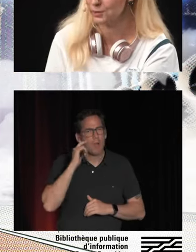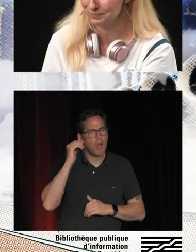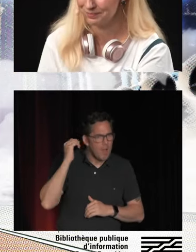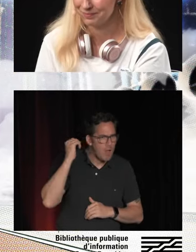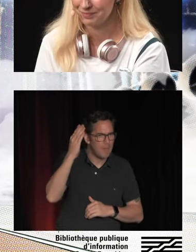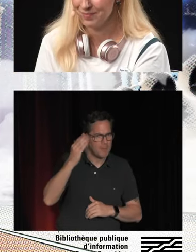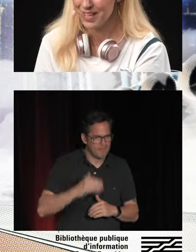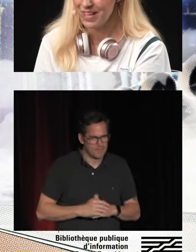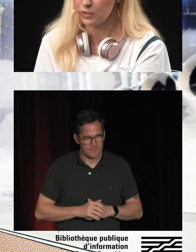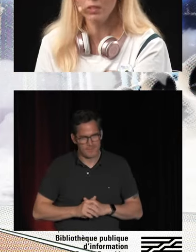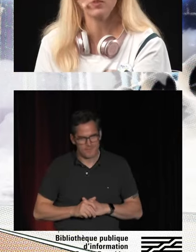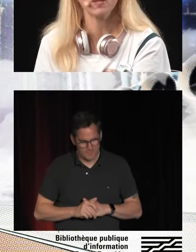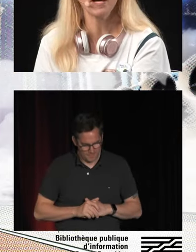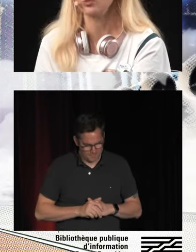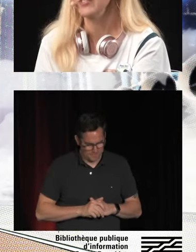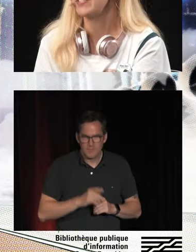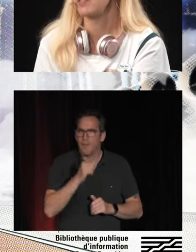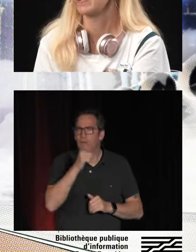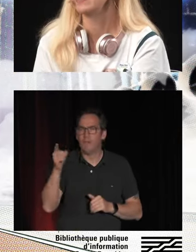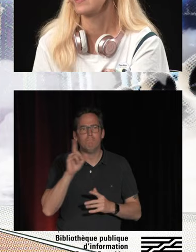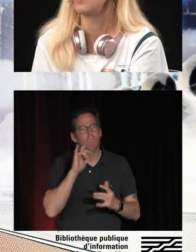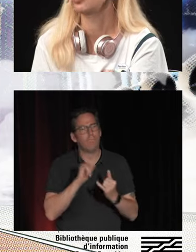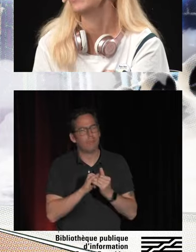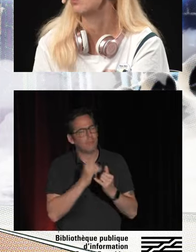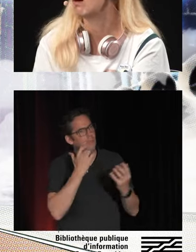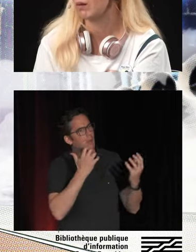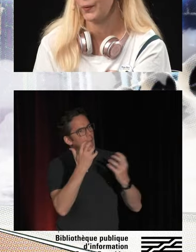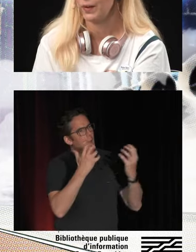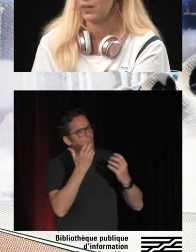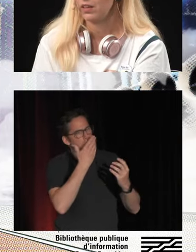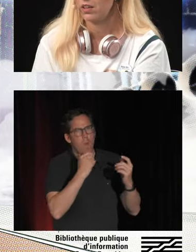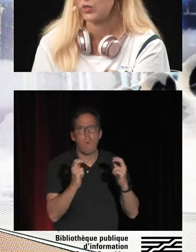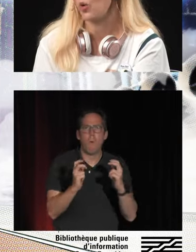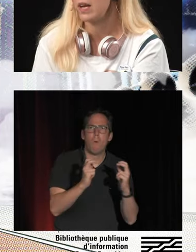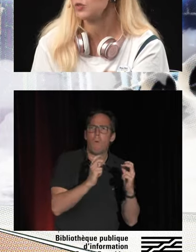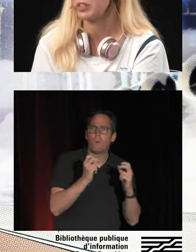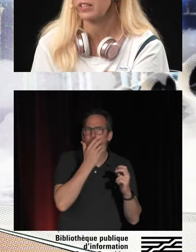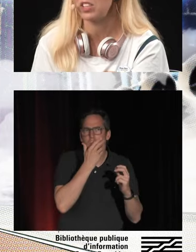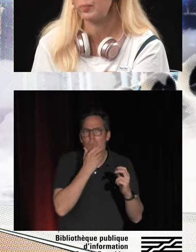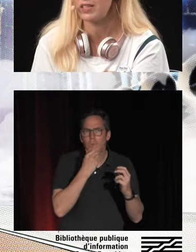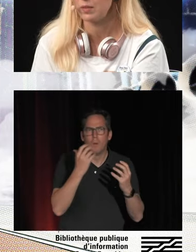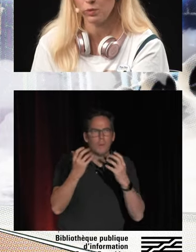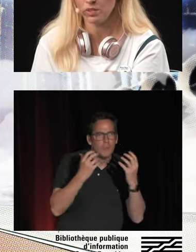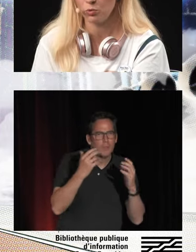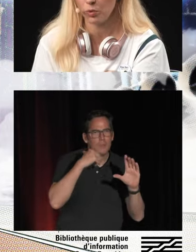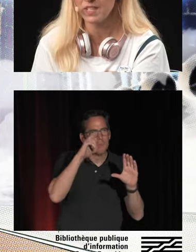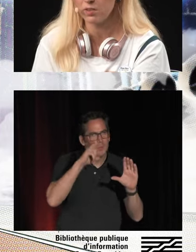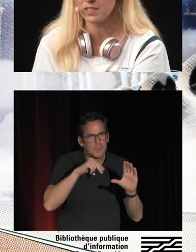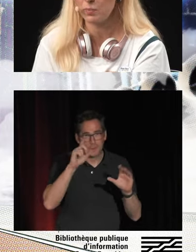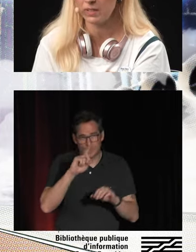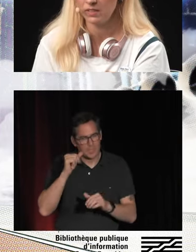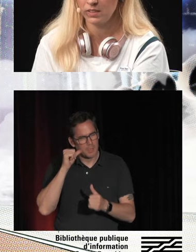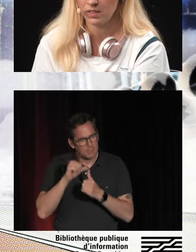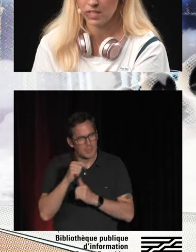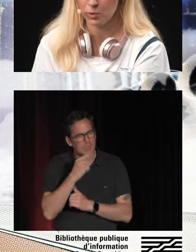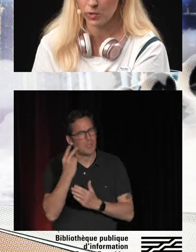dans le niveau. Et tu vois, tu le sais pas, tu te dis, ça fait partie des éléments du décor, C'est trop bien, ils ont mis quelqu'un qui peignait les murs. Non, tu dois savoir